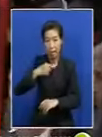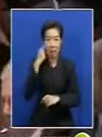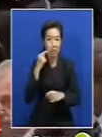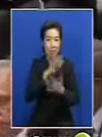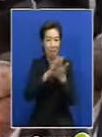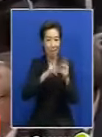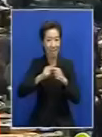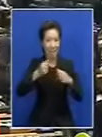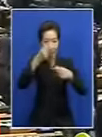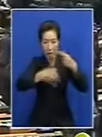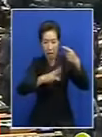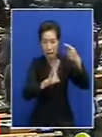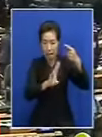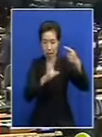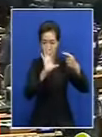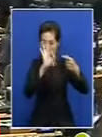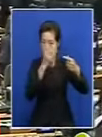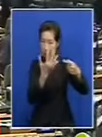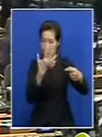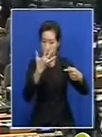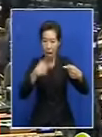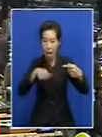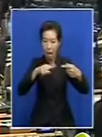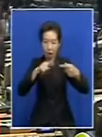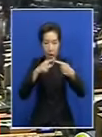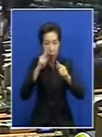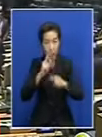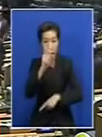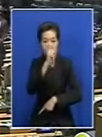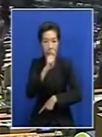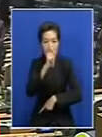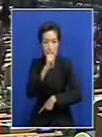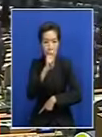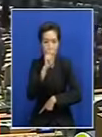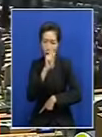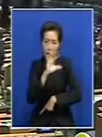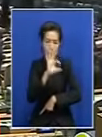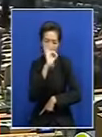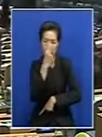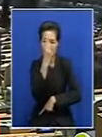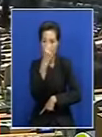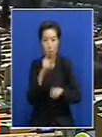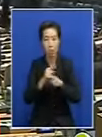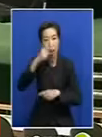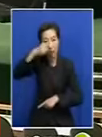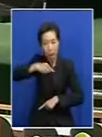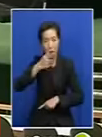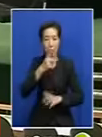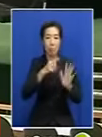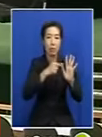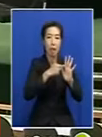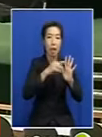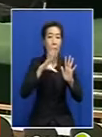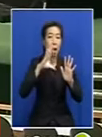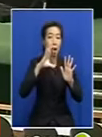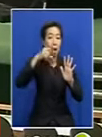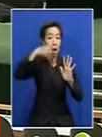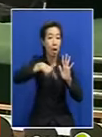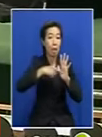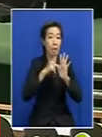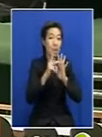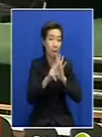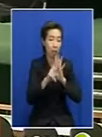ประเทศที่เข้าชิงตำแหน่งนี้แต่จะต้องชิงโควต้าเอเชียซึ่งมีเพียง1ที่นั่งกับคาซัคสถานทั้งนี้การเลือกสมาชิก